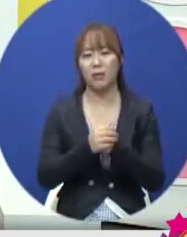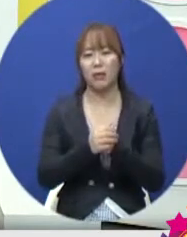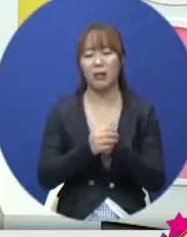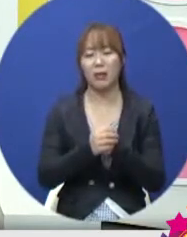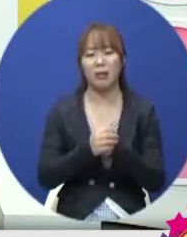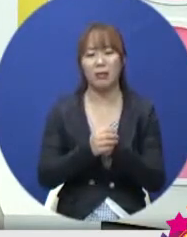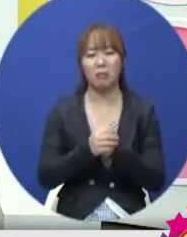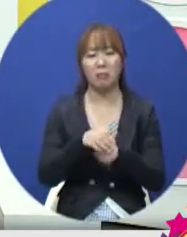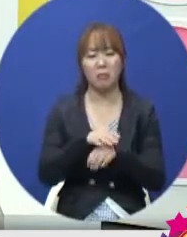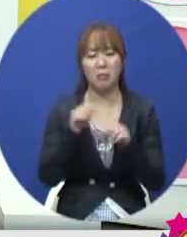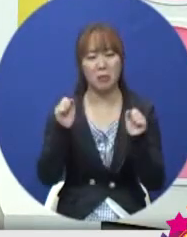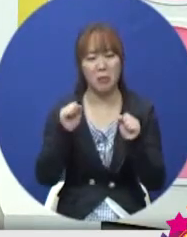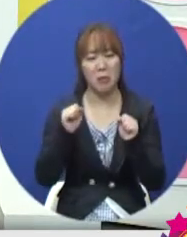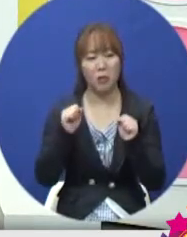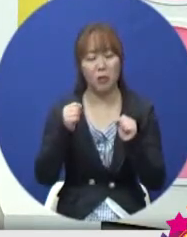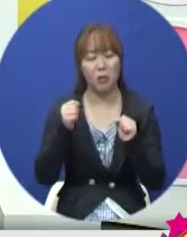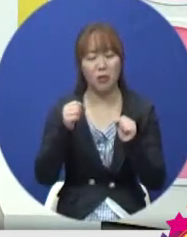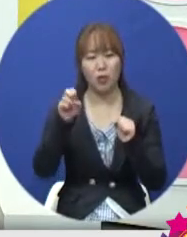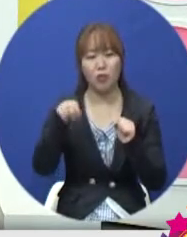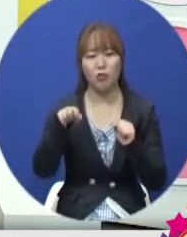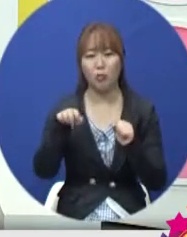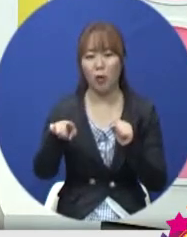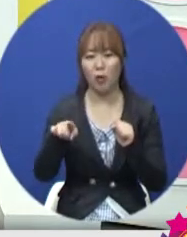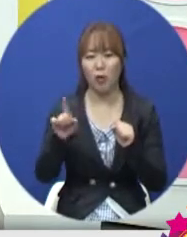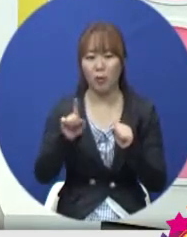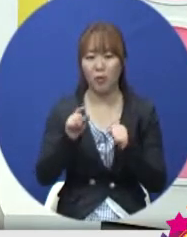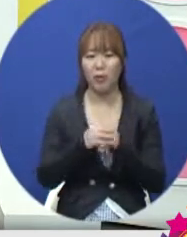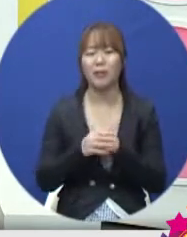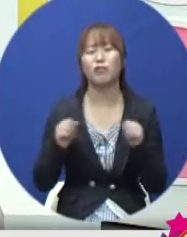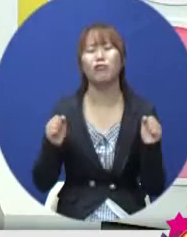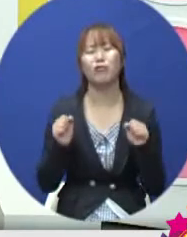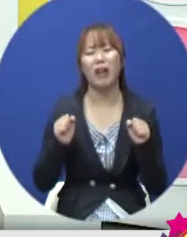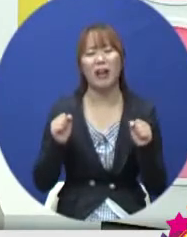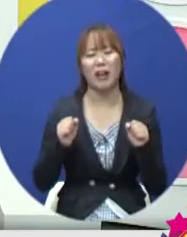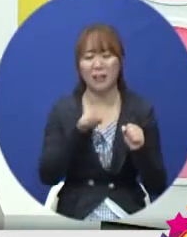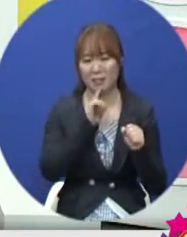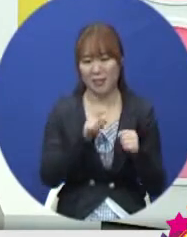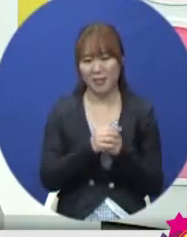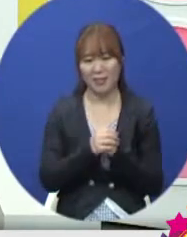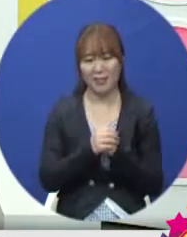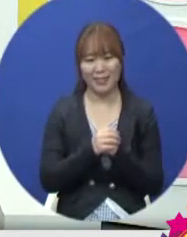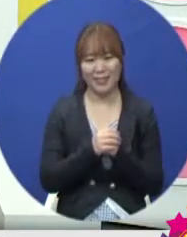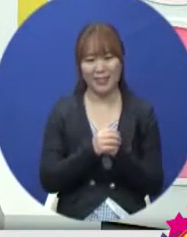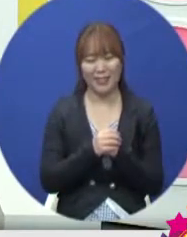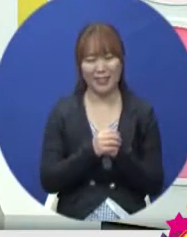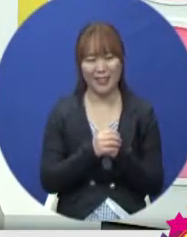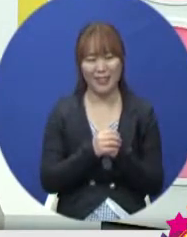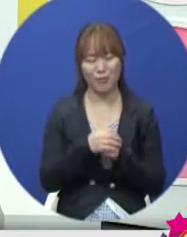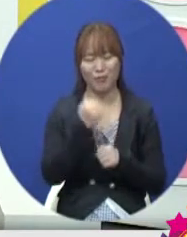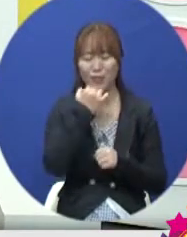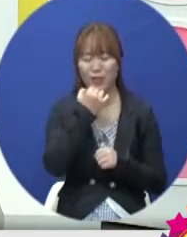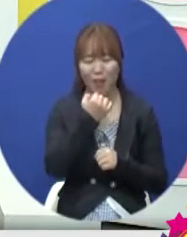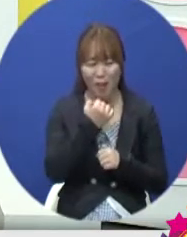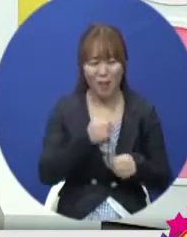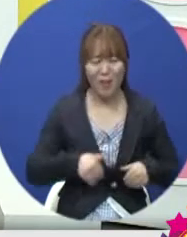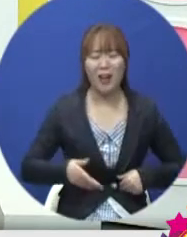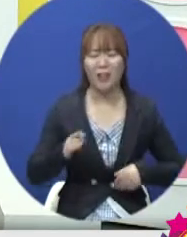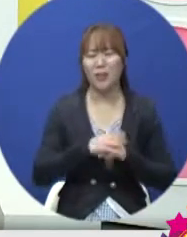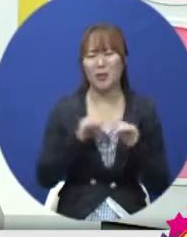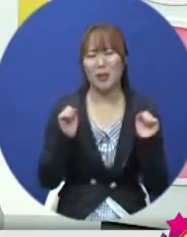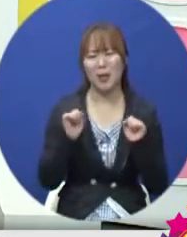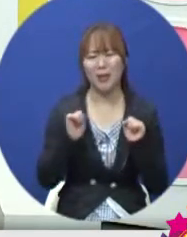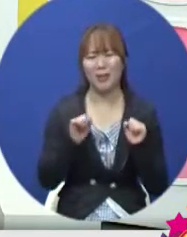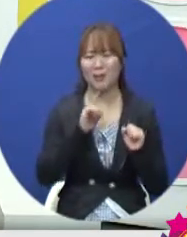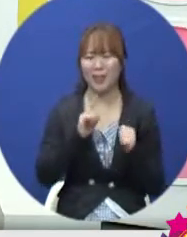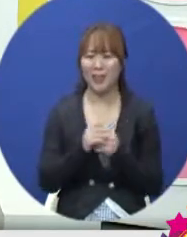유머가 뭐예요? 썰렁 유머가? 썰렁 유머. 유머인데 썰렁하다 이거죠. 좀. 네, 썰렁하다 이 말씀이요. 아. 네.